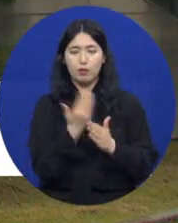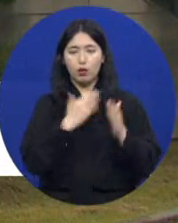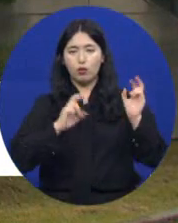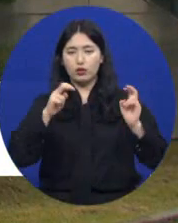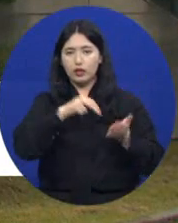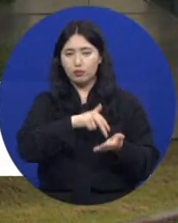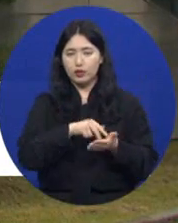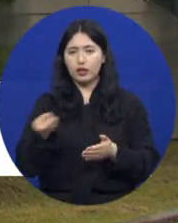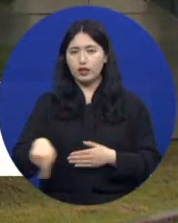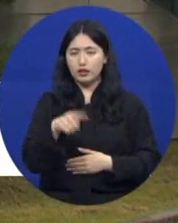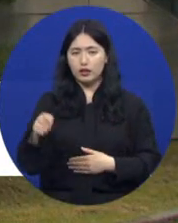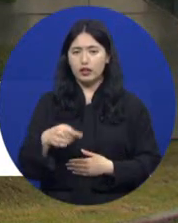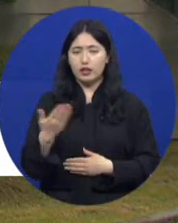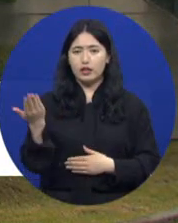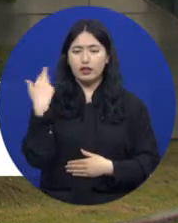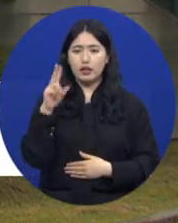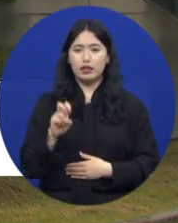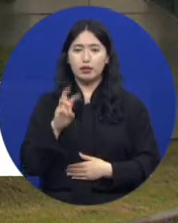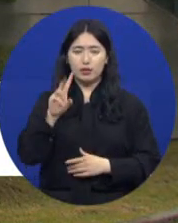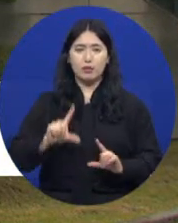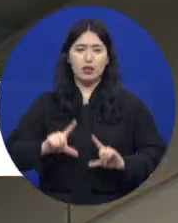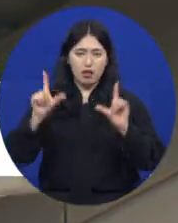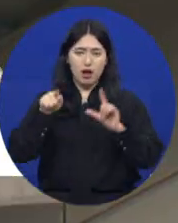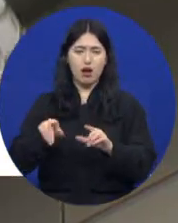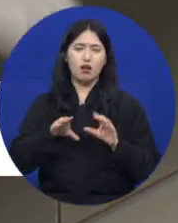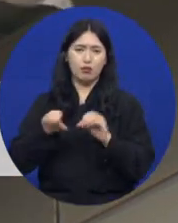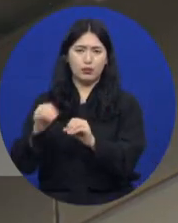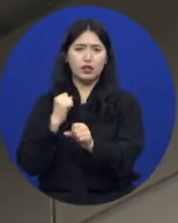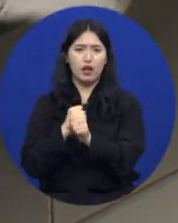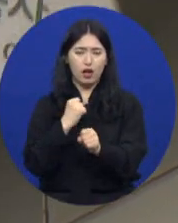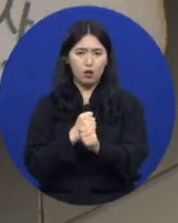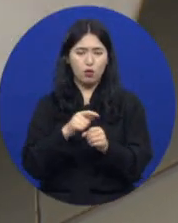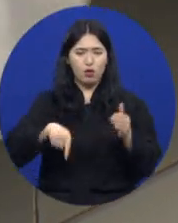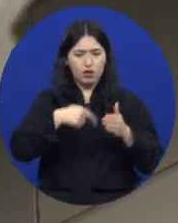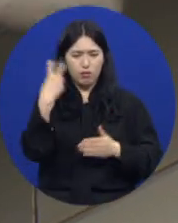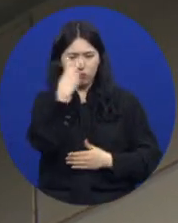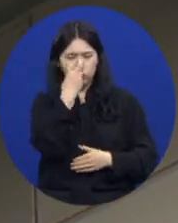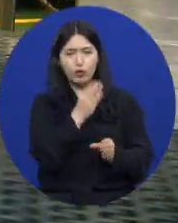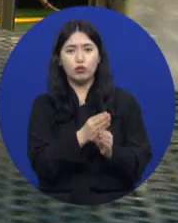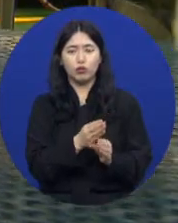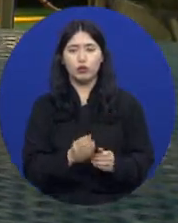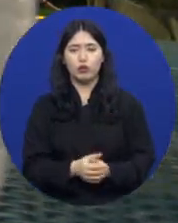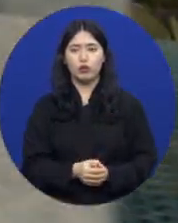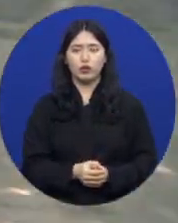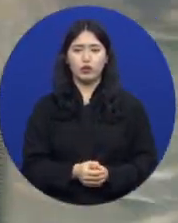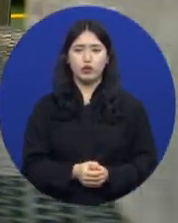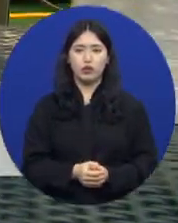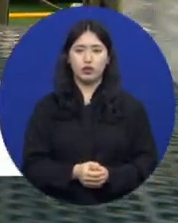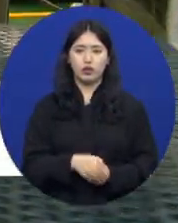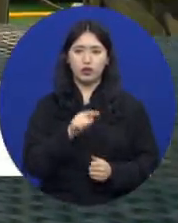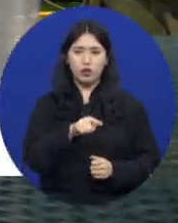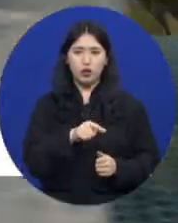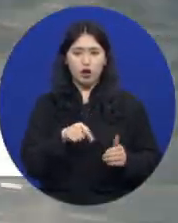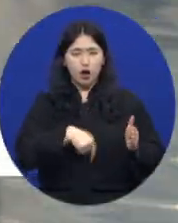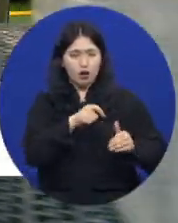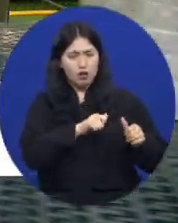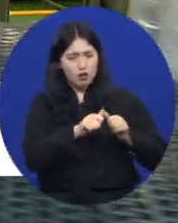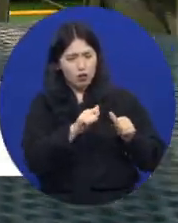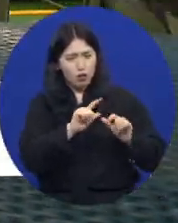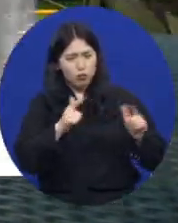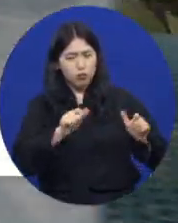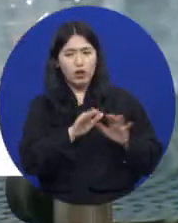개발공사는 이들을 지난 23일자로 직위 해제하고 내부 감사에 착수했습니다. 내부적인 여론이 좀 있어가지고